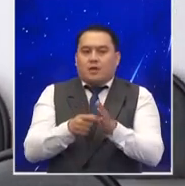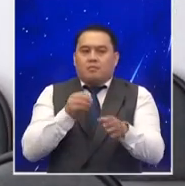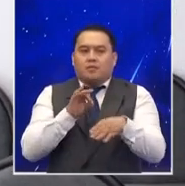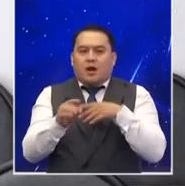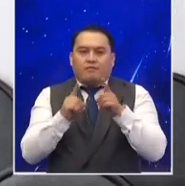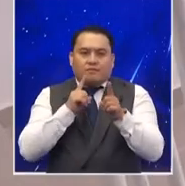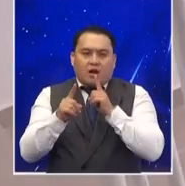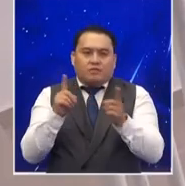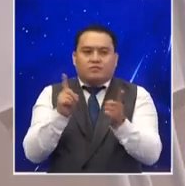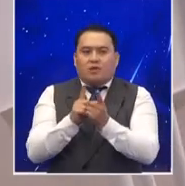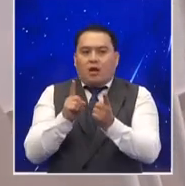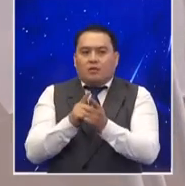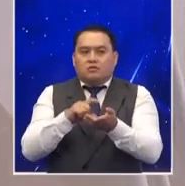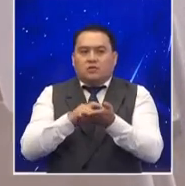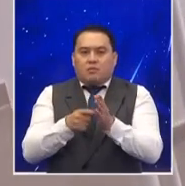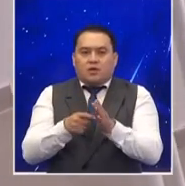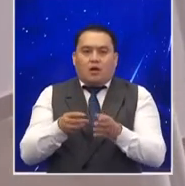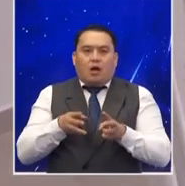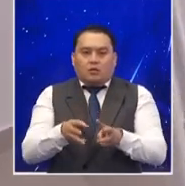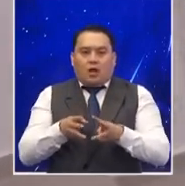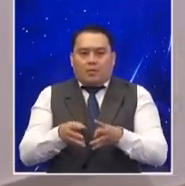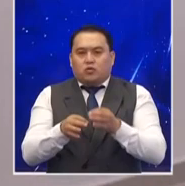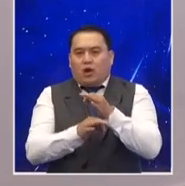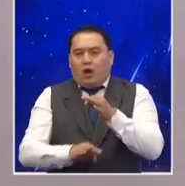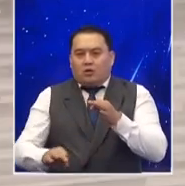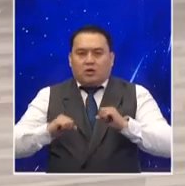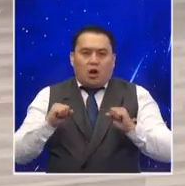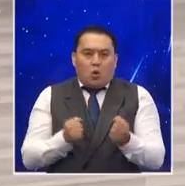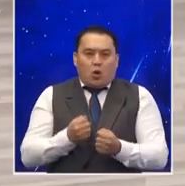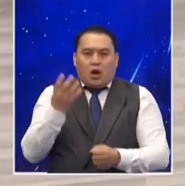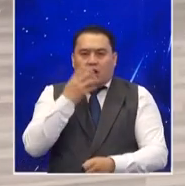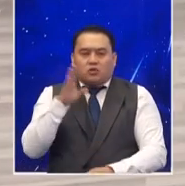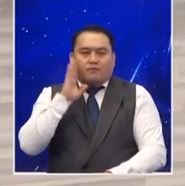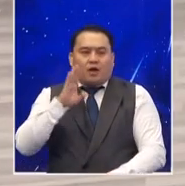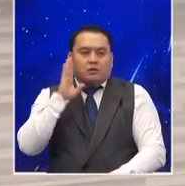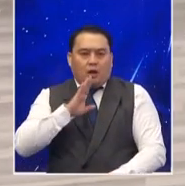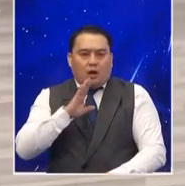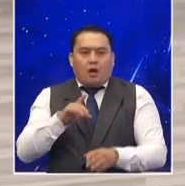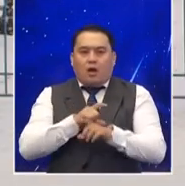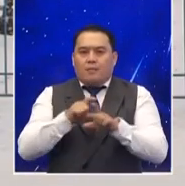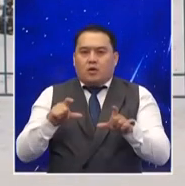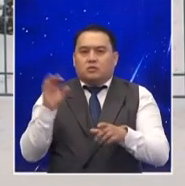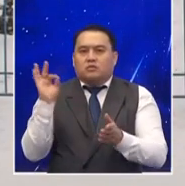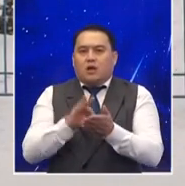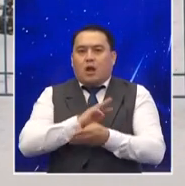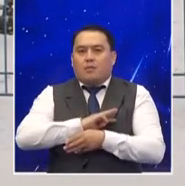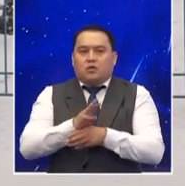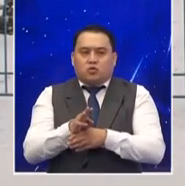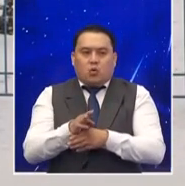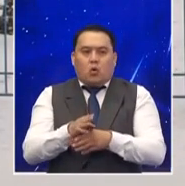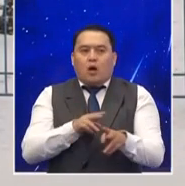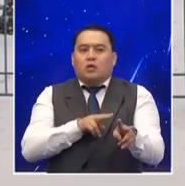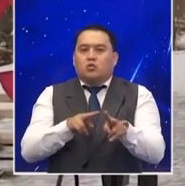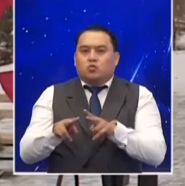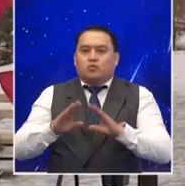проведения различных встреч. Здание снабжено отоплением, канализацией, холодной и горячей водой. Объект возвели с целью обеспечения должного